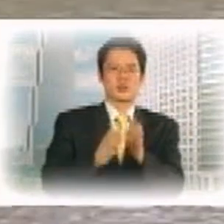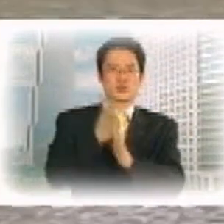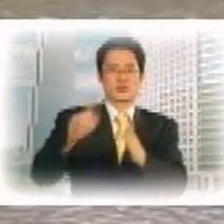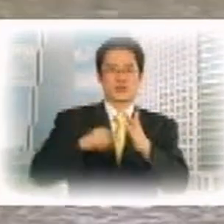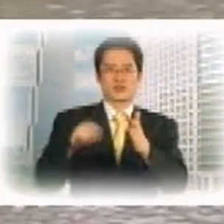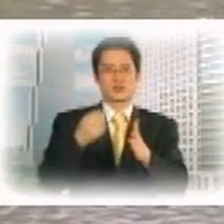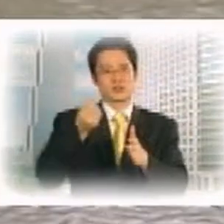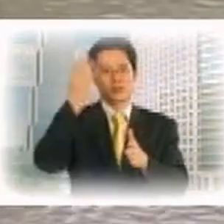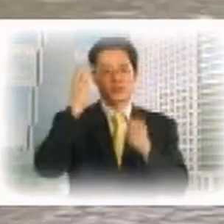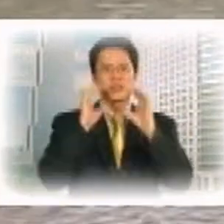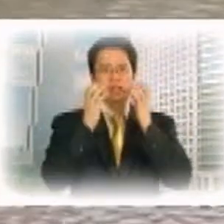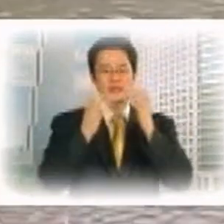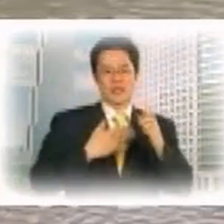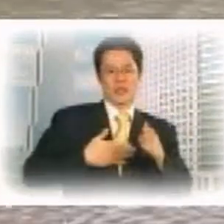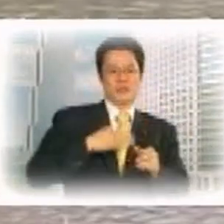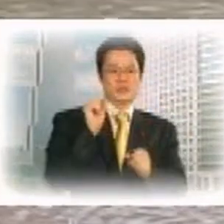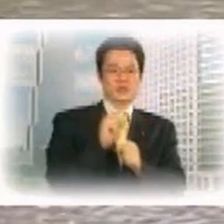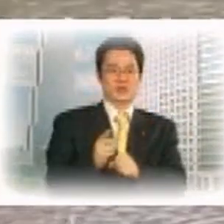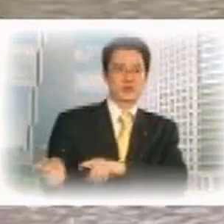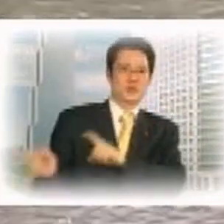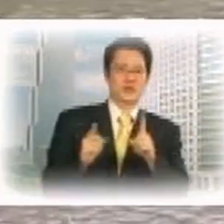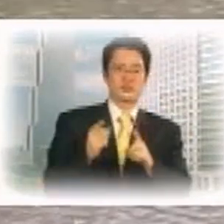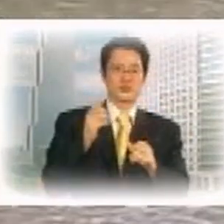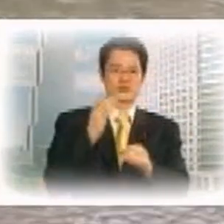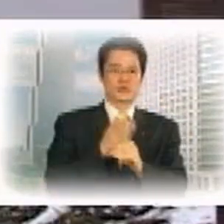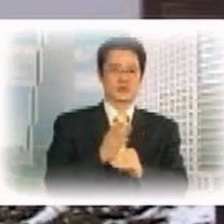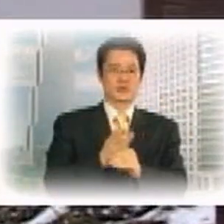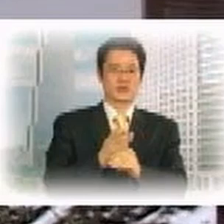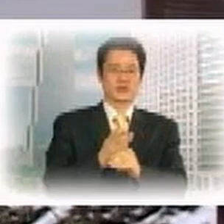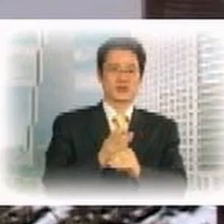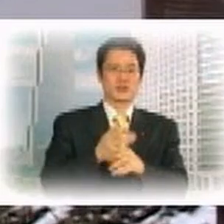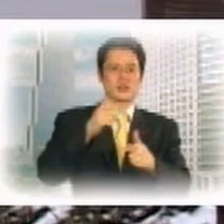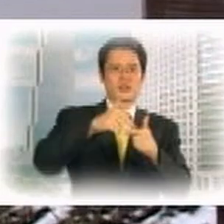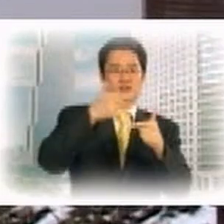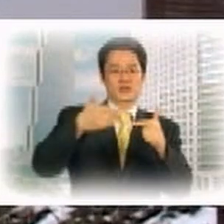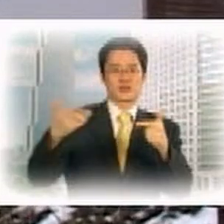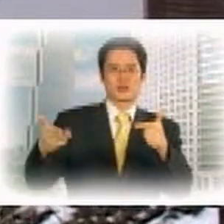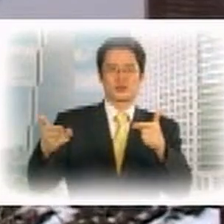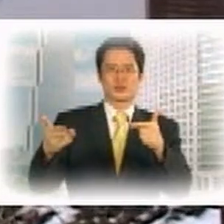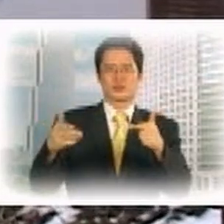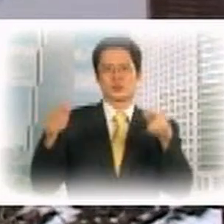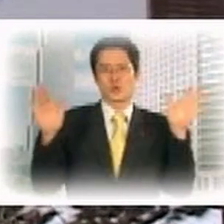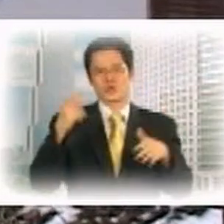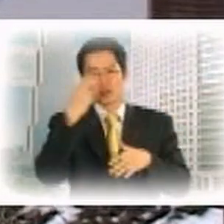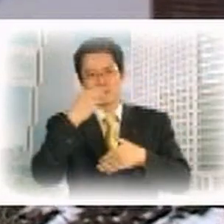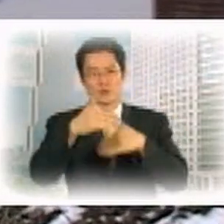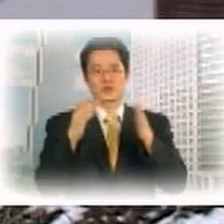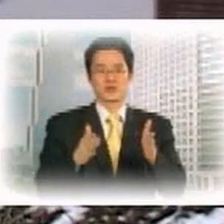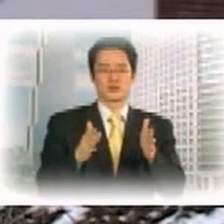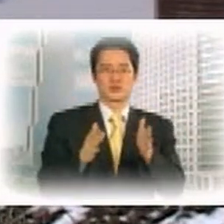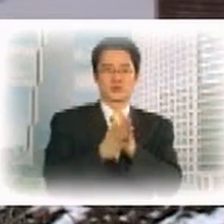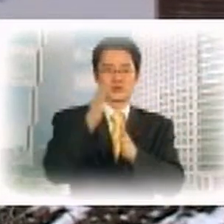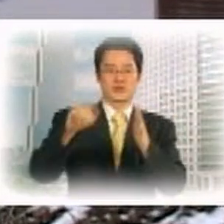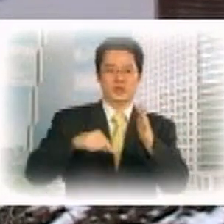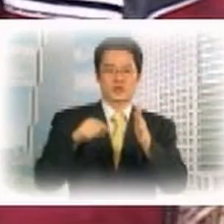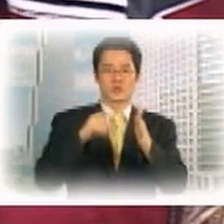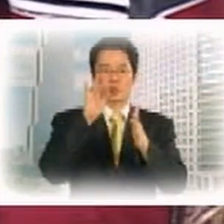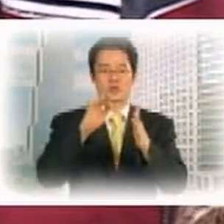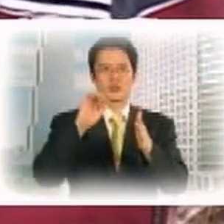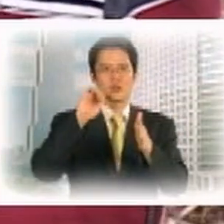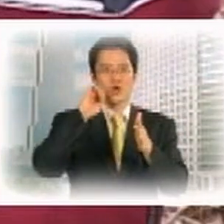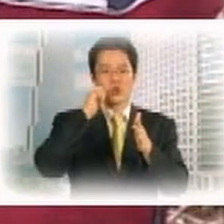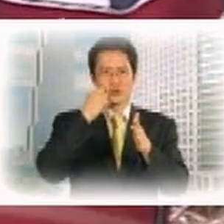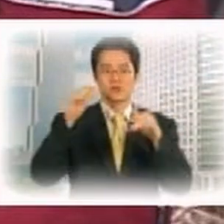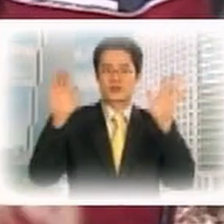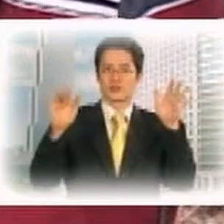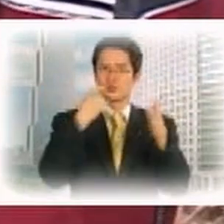되살리는 데 일조하고 있습니다. 특히 양재천 조류탐사 교실은 도심에서 보기 힘든 다양한 종류의 세대를 직접 관찰할 수 있을 뿐 아니라